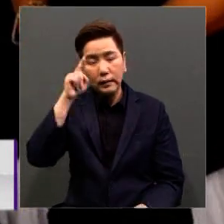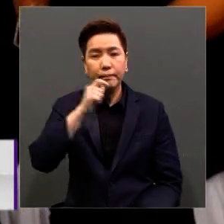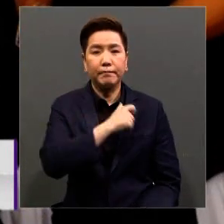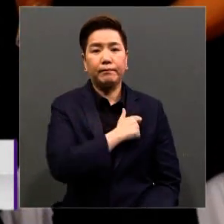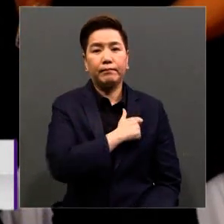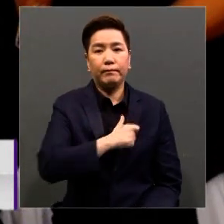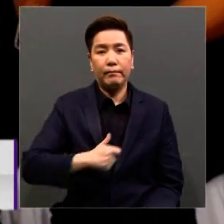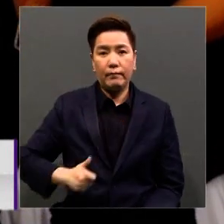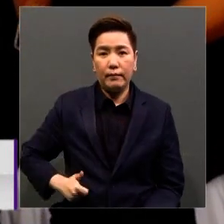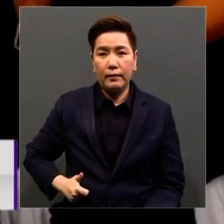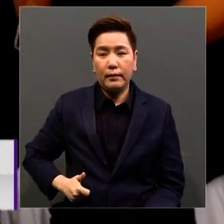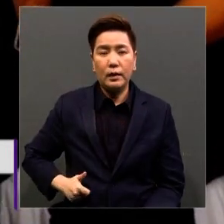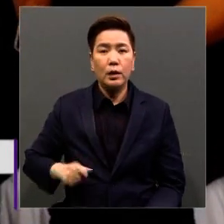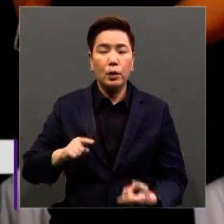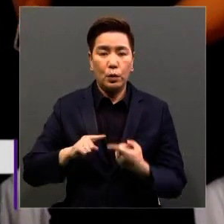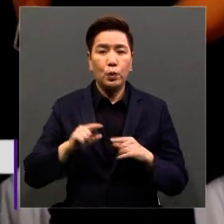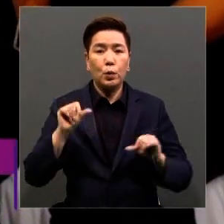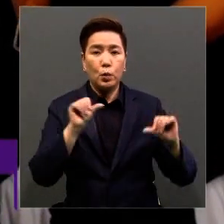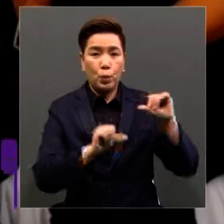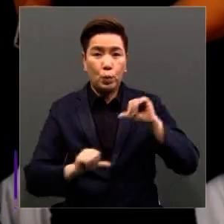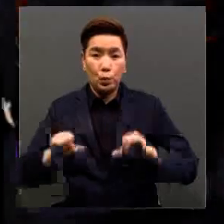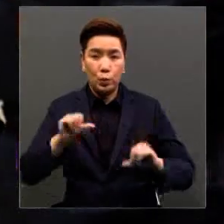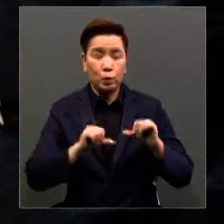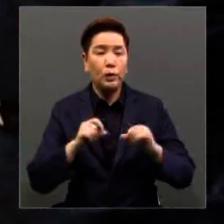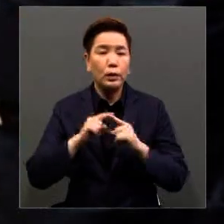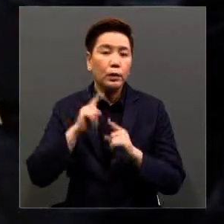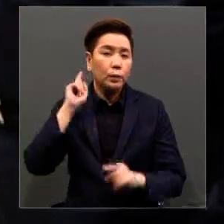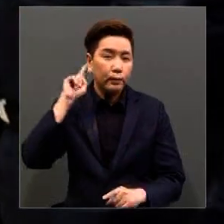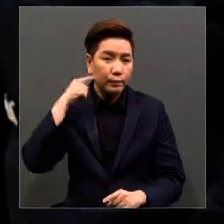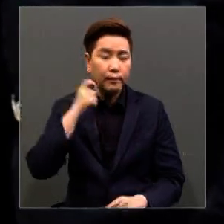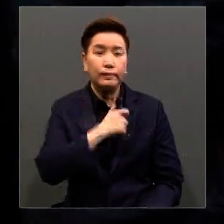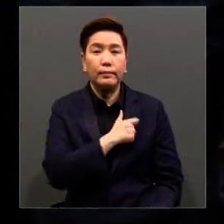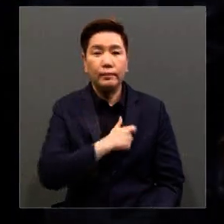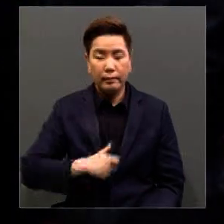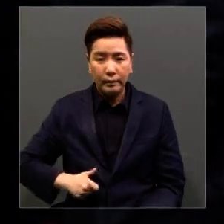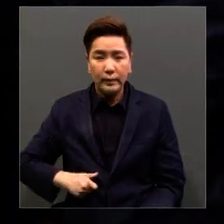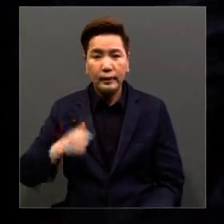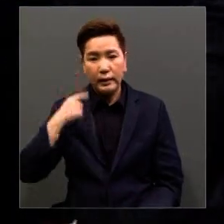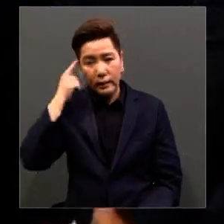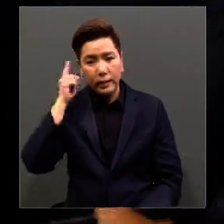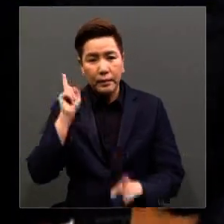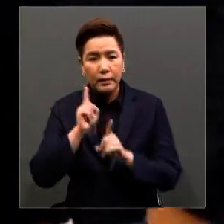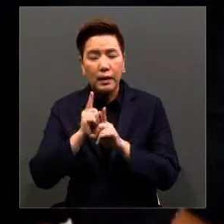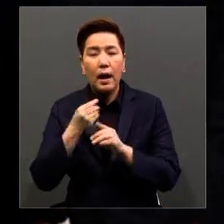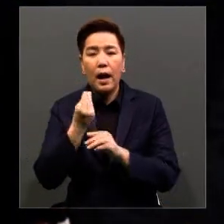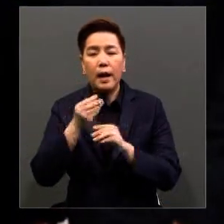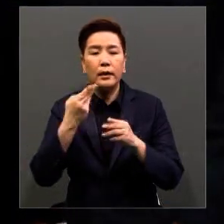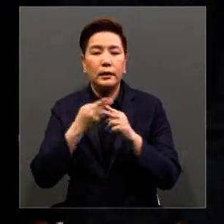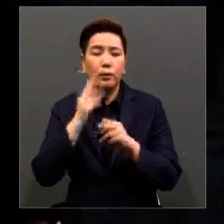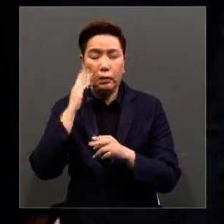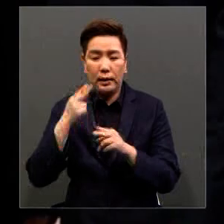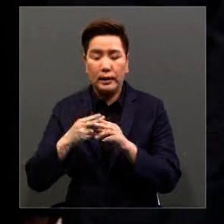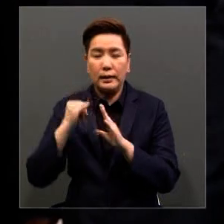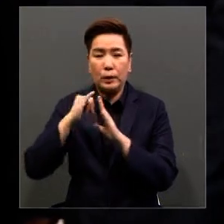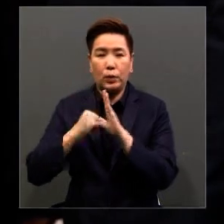กรุณาธิคุณต่อสมเด็จเจ้าฟ้ากรมพระศรีสวังควัตวรขัตติยราชนารีพที่ได้ให้นาย